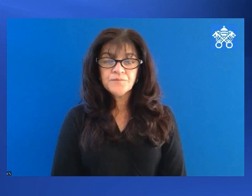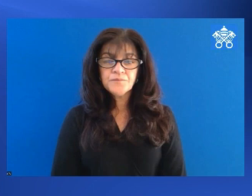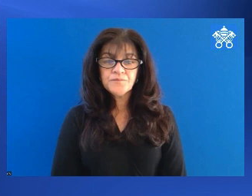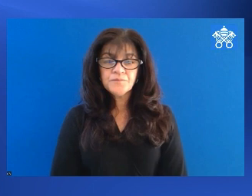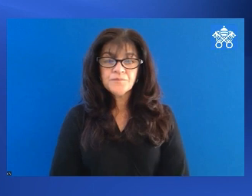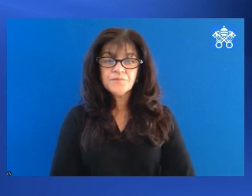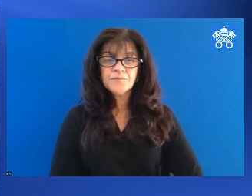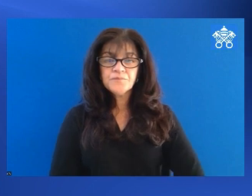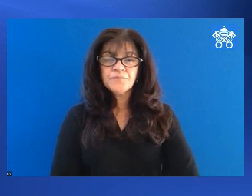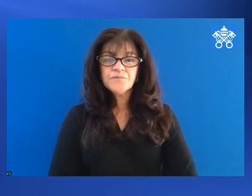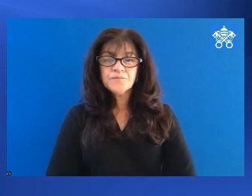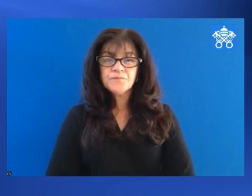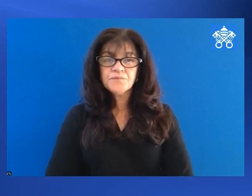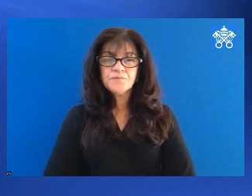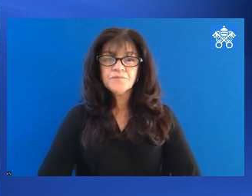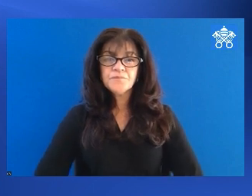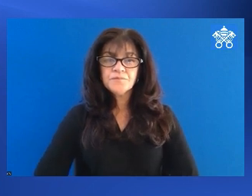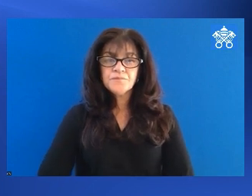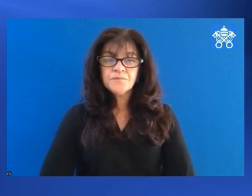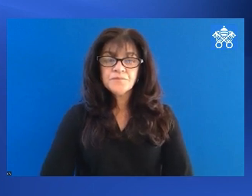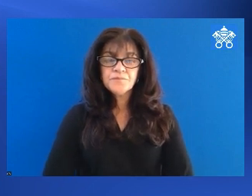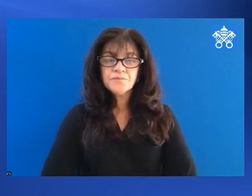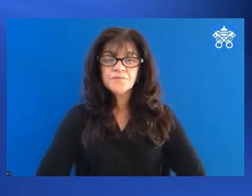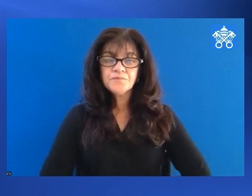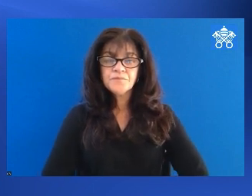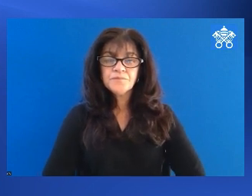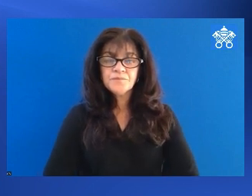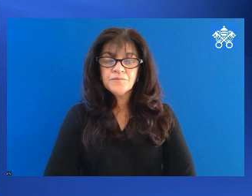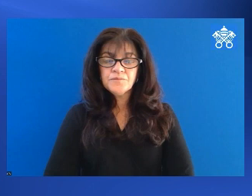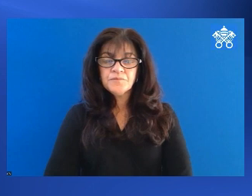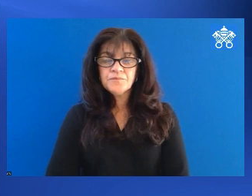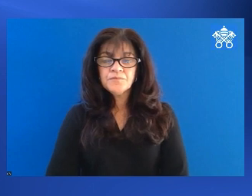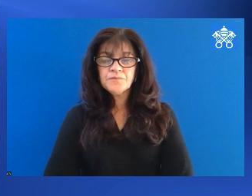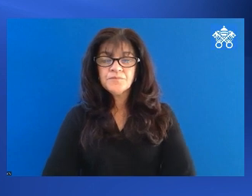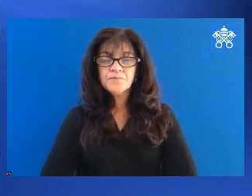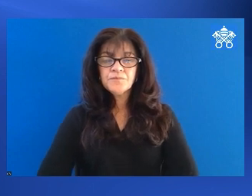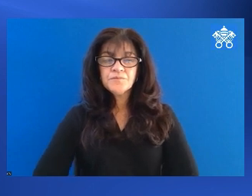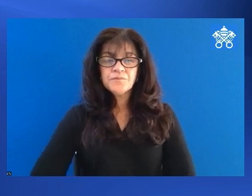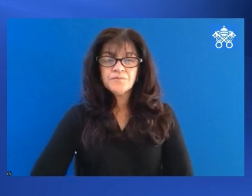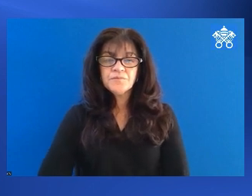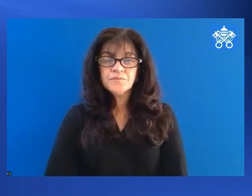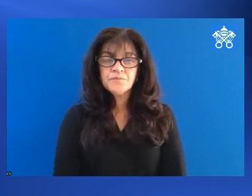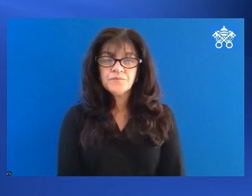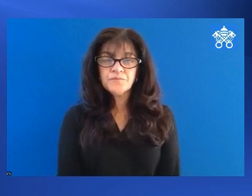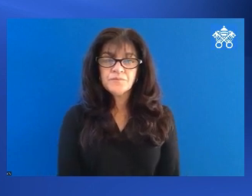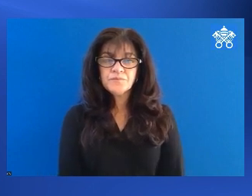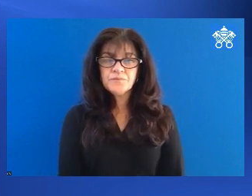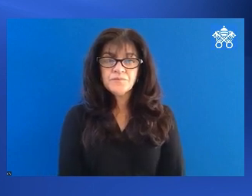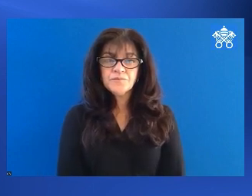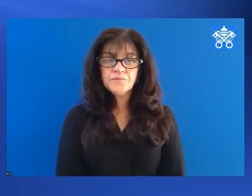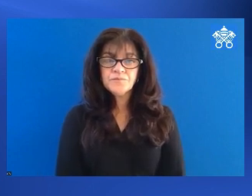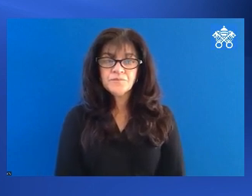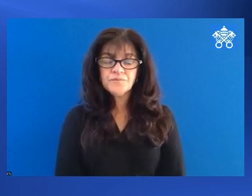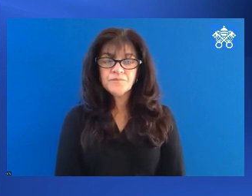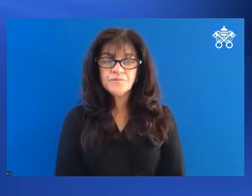nim szczególnie dzieci, osoby w podeszłym wieku i dotknięte cierpieniem. Pobłogosławi także różańce i dewocjonalia,